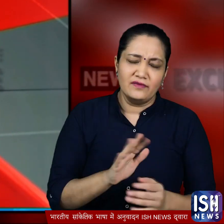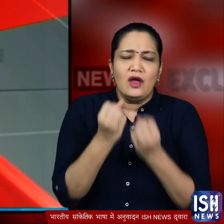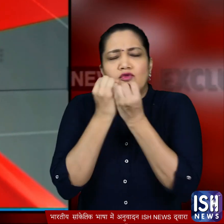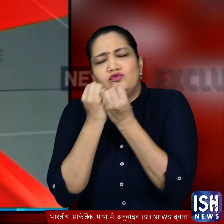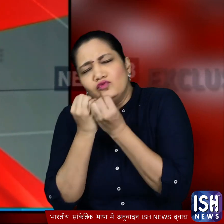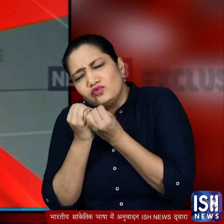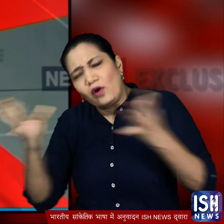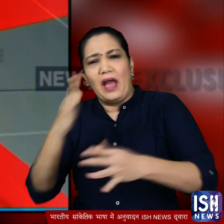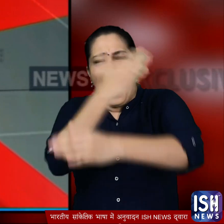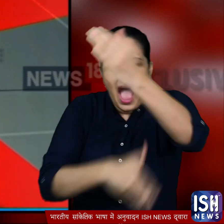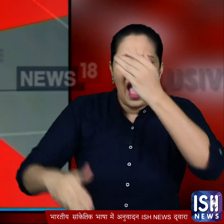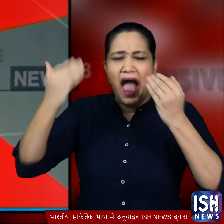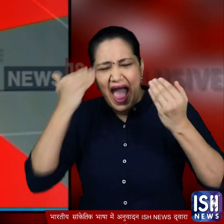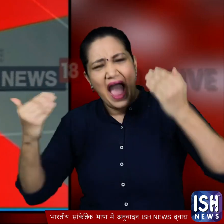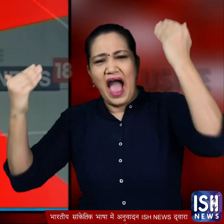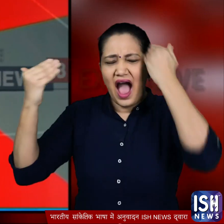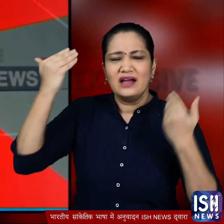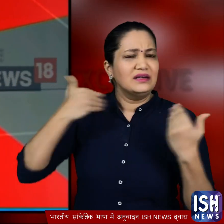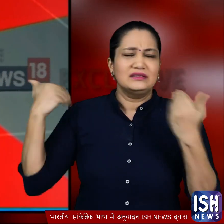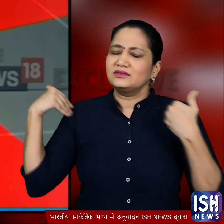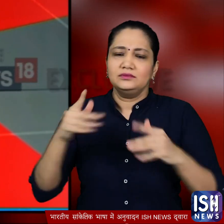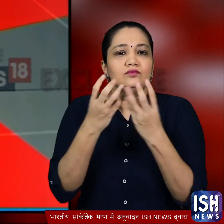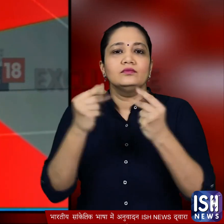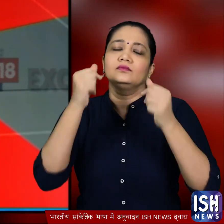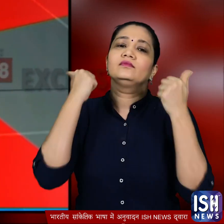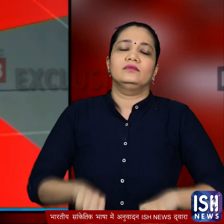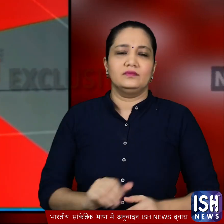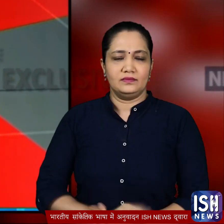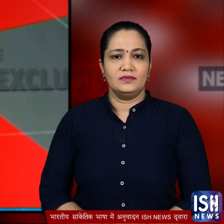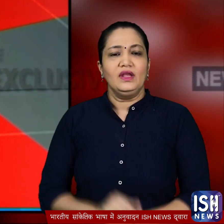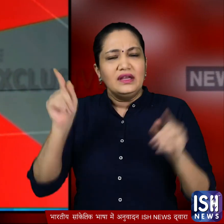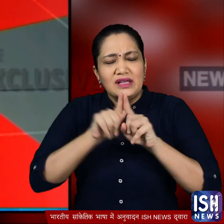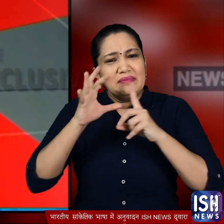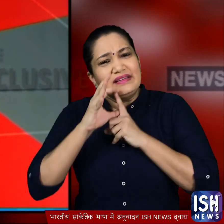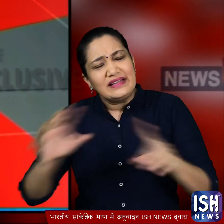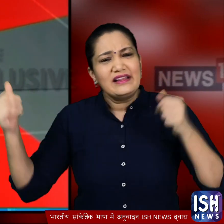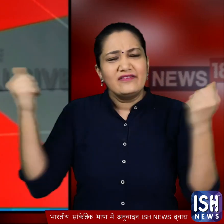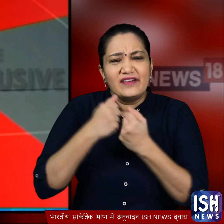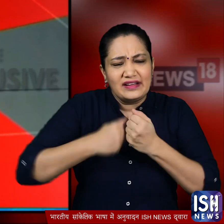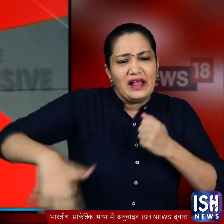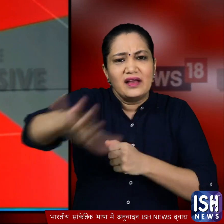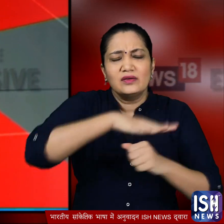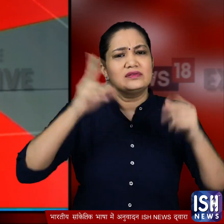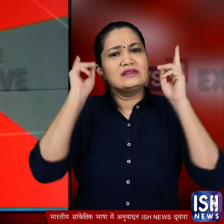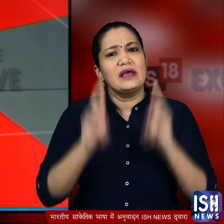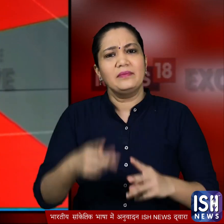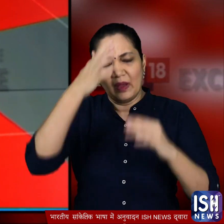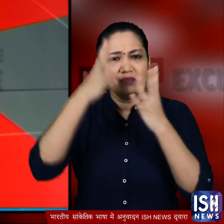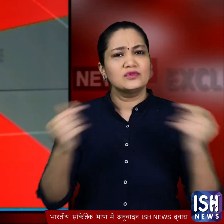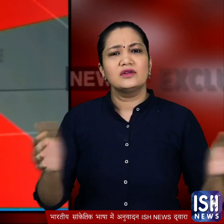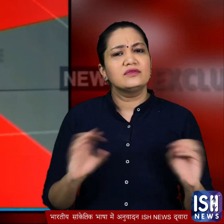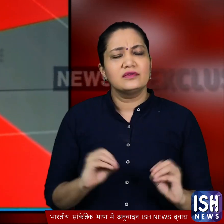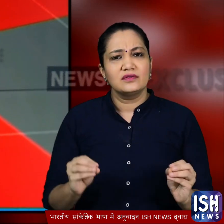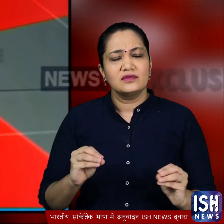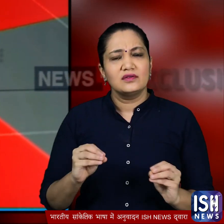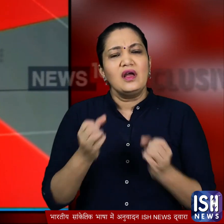कितने लोगों का हाथ पैर टूटता है, सिर फूटता है, उसकी गिनती करना भी मुश्किल है। और इतने खून खराबे के बाद भी जमीन का विवाद जस का तस रहता है। लेकिन